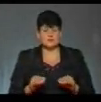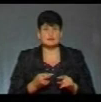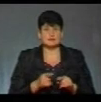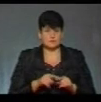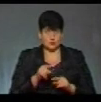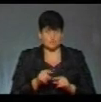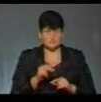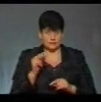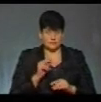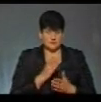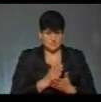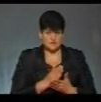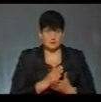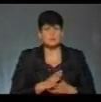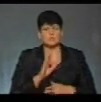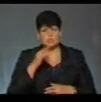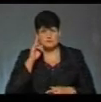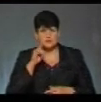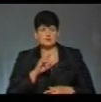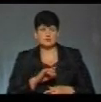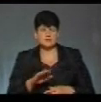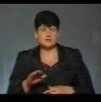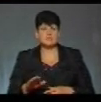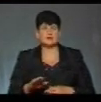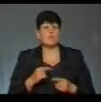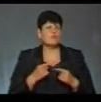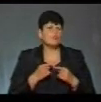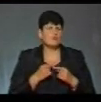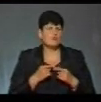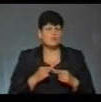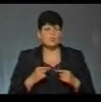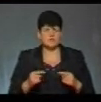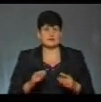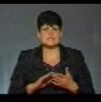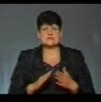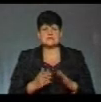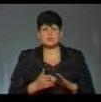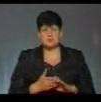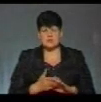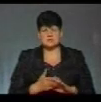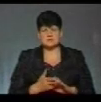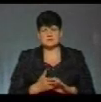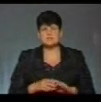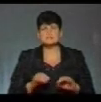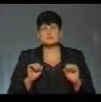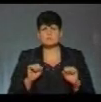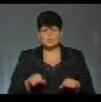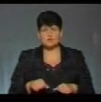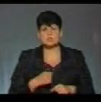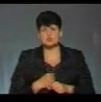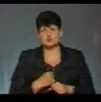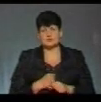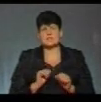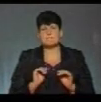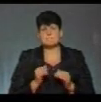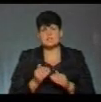дій таких, так, ми будемо знати, що дитина, принаймні, в будь-якій так, нештатній ситуації зможе зробити